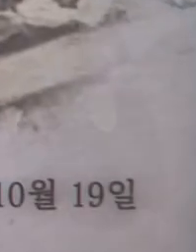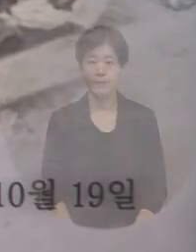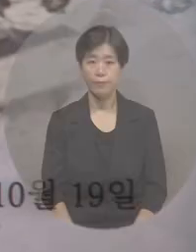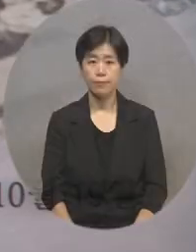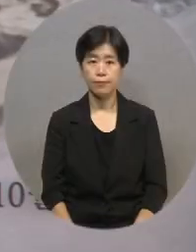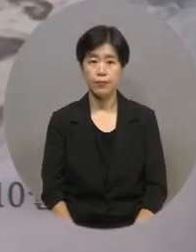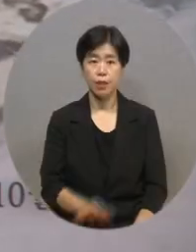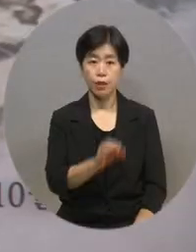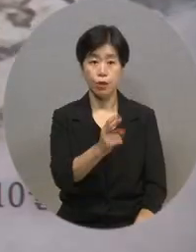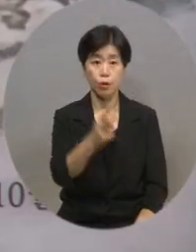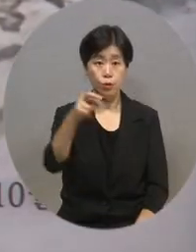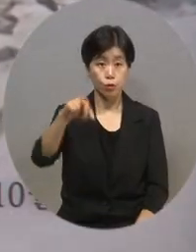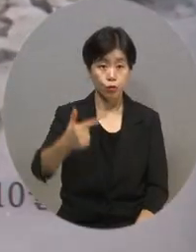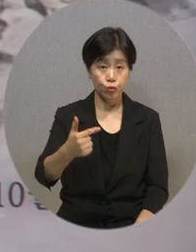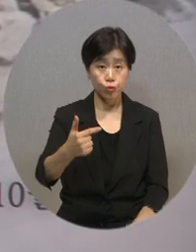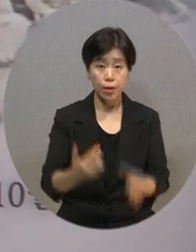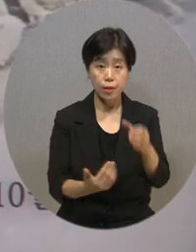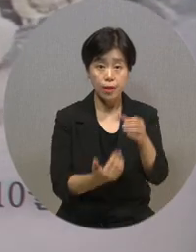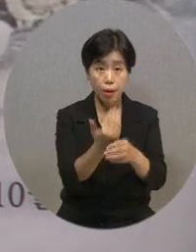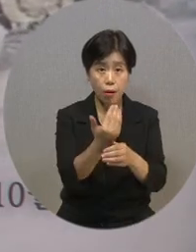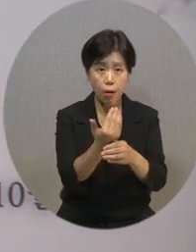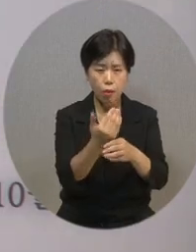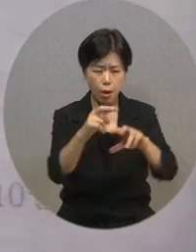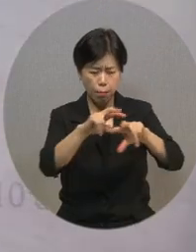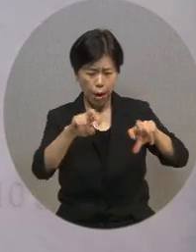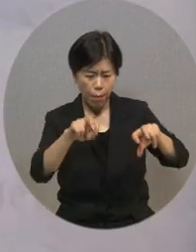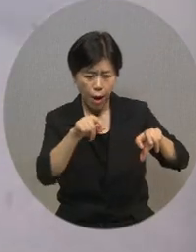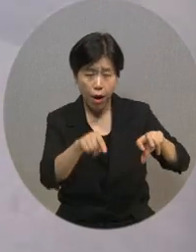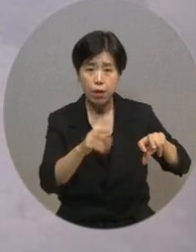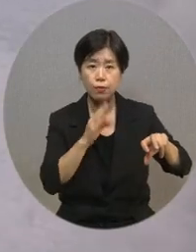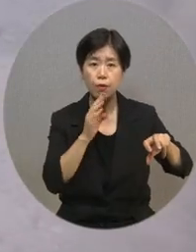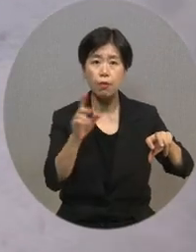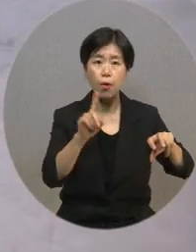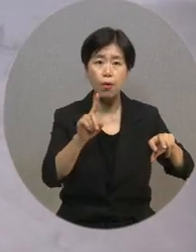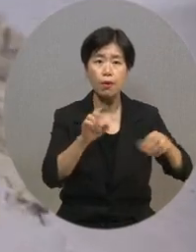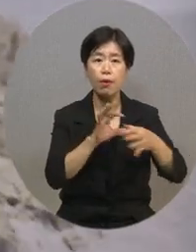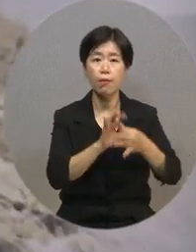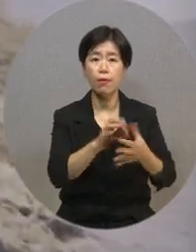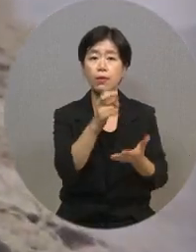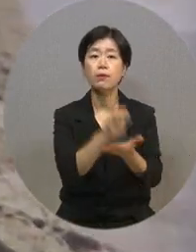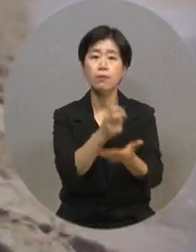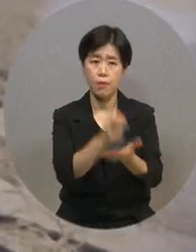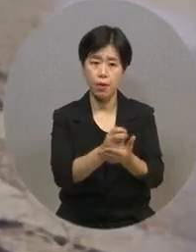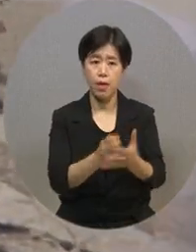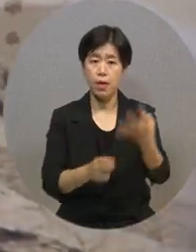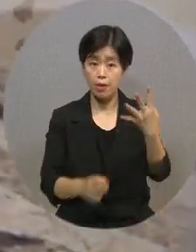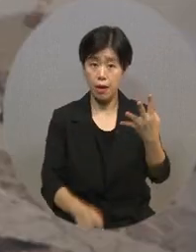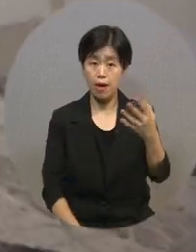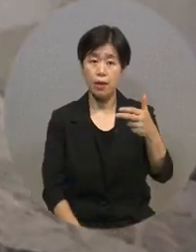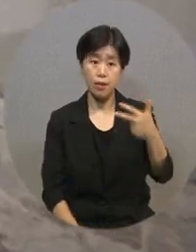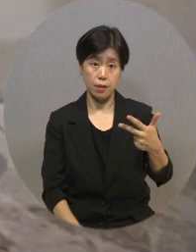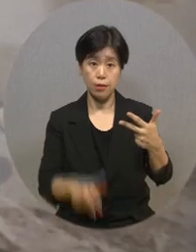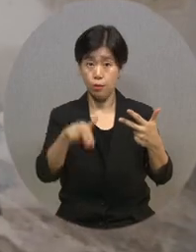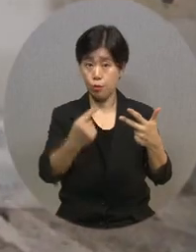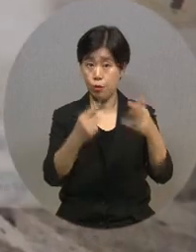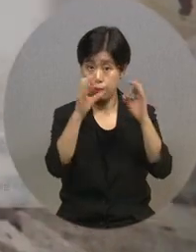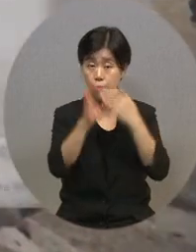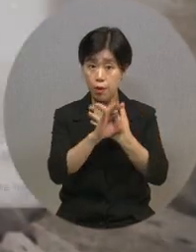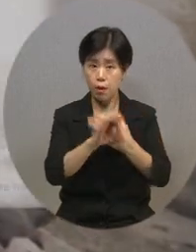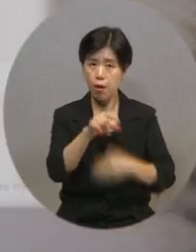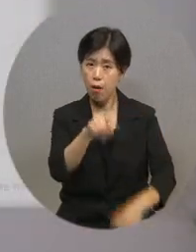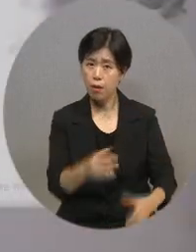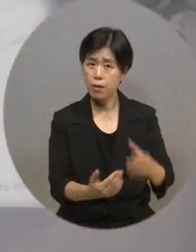여순 사건 진상규명 및 희생자 명예회복에 관한 특별법 제4조와 7조에 따르면 여순